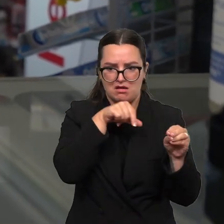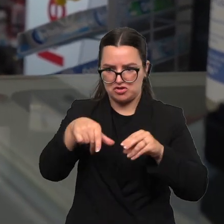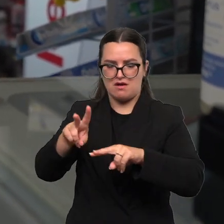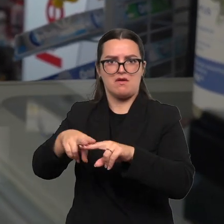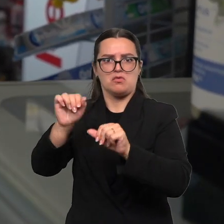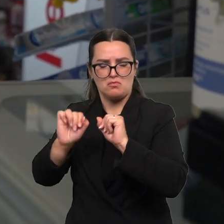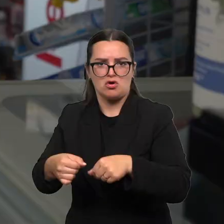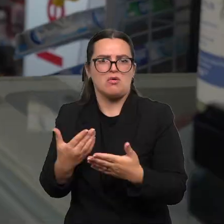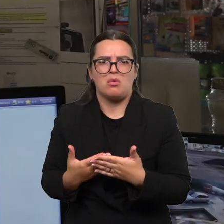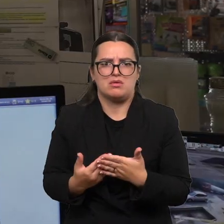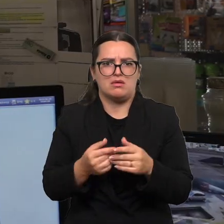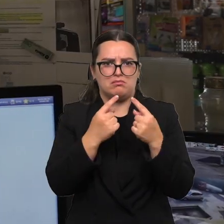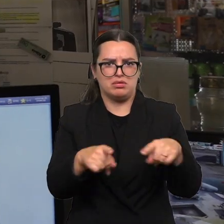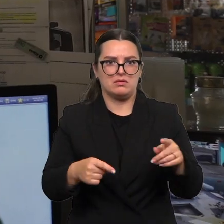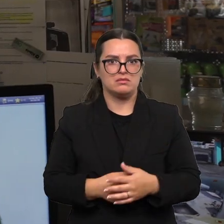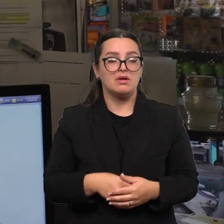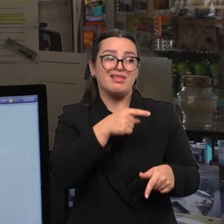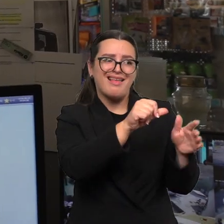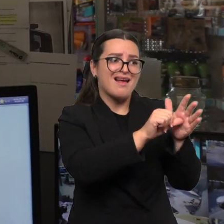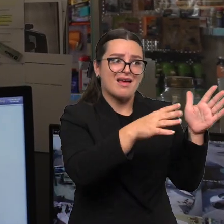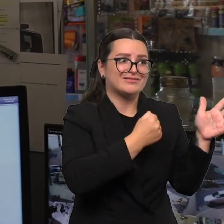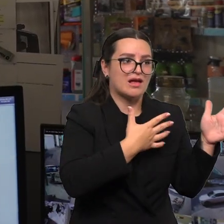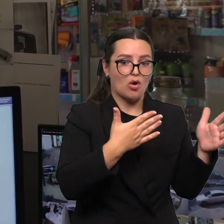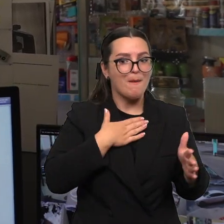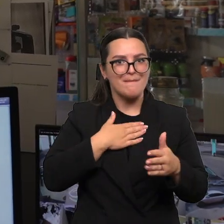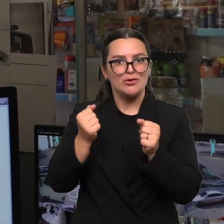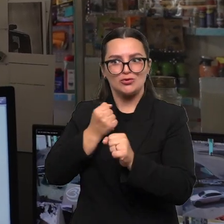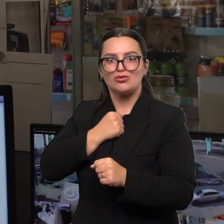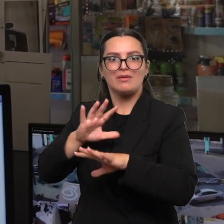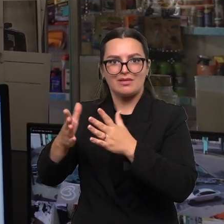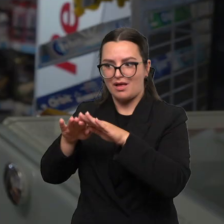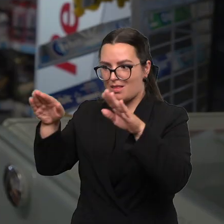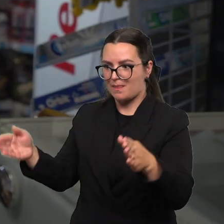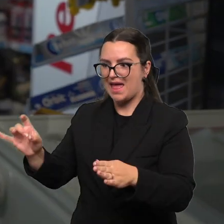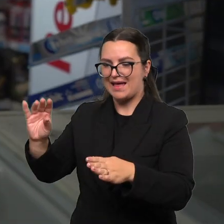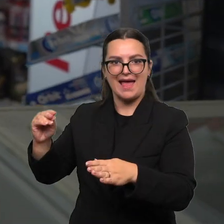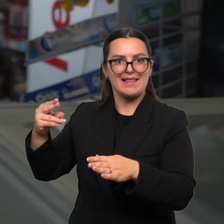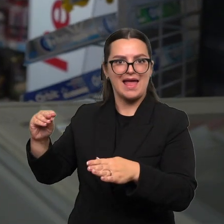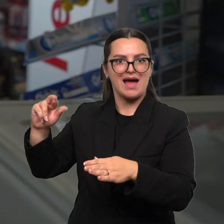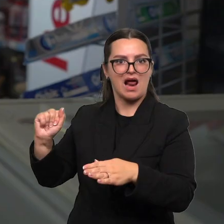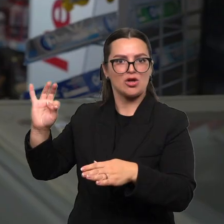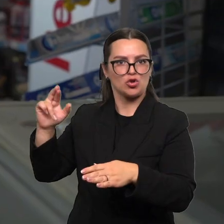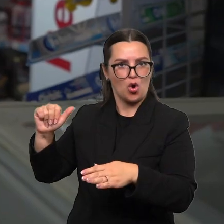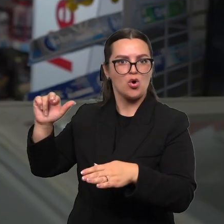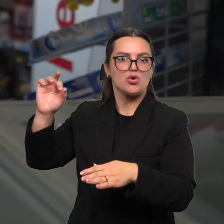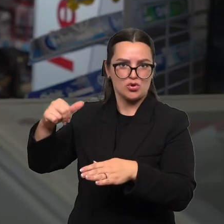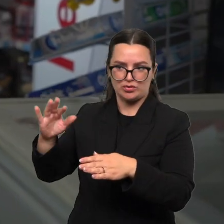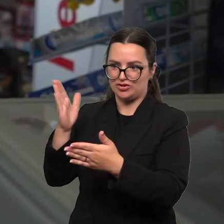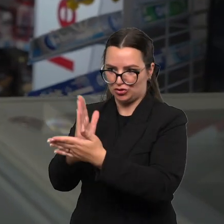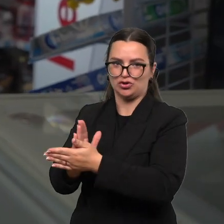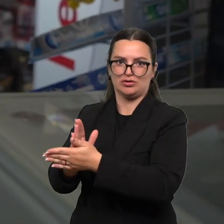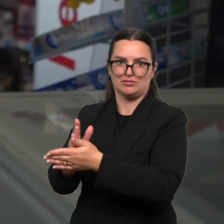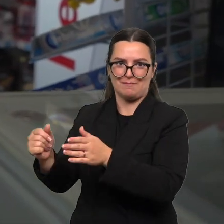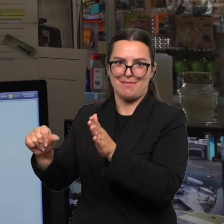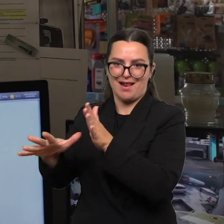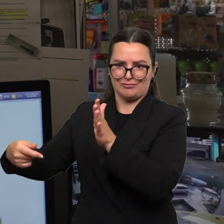niekaip, sako, elektros neturim. Nes mes turim generatorių. Generatorių turit? Taip dar būna. Tai mums pasisekė. Mums